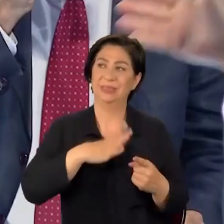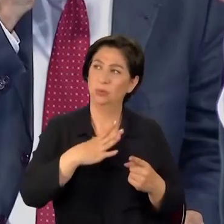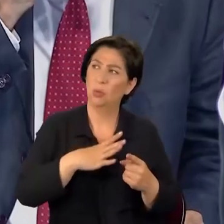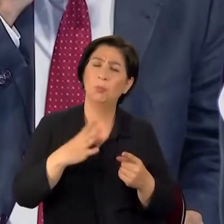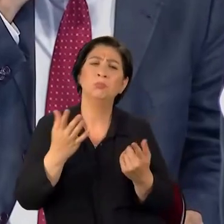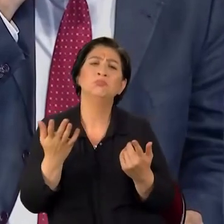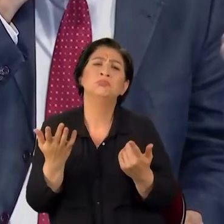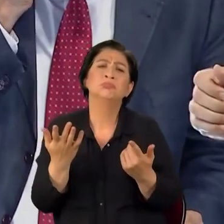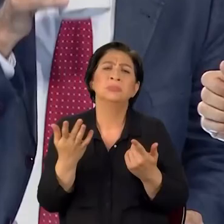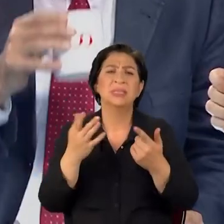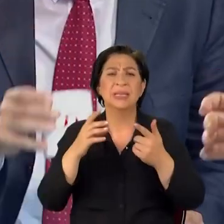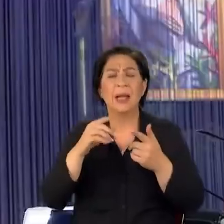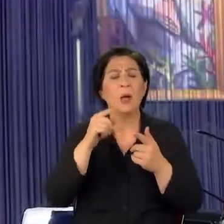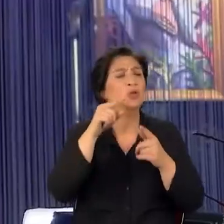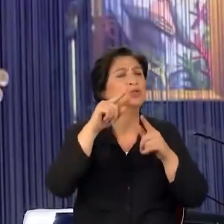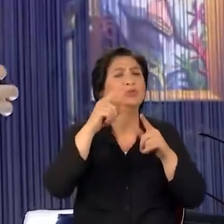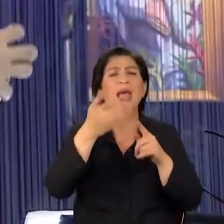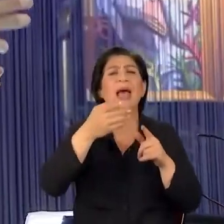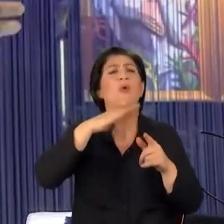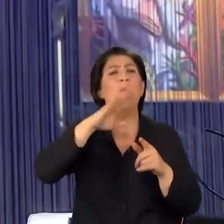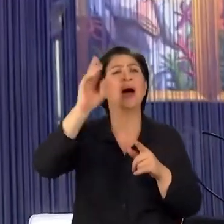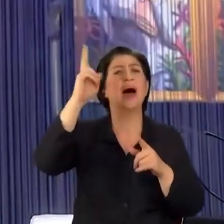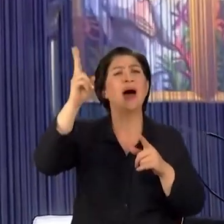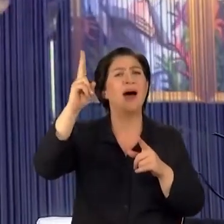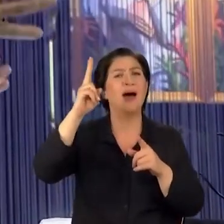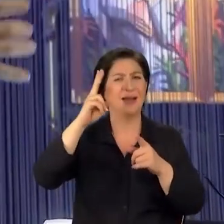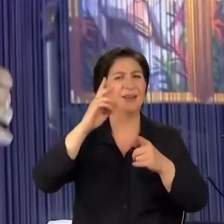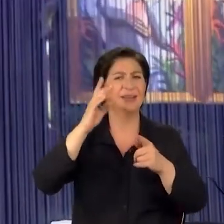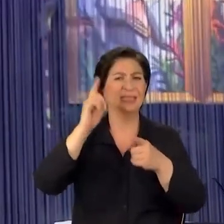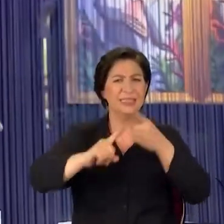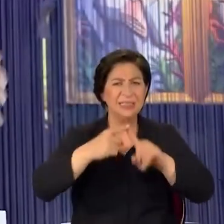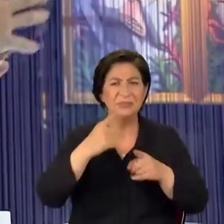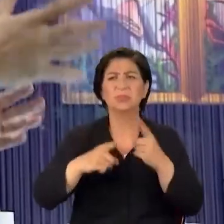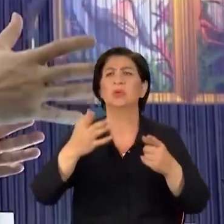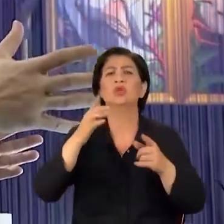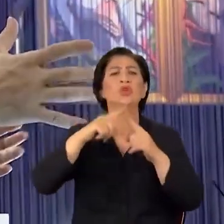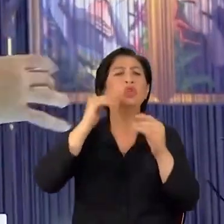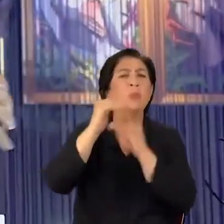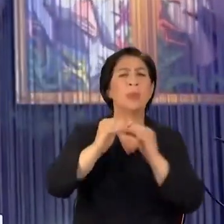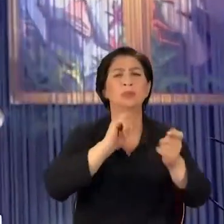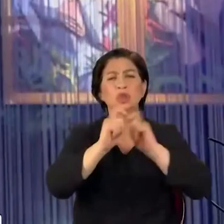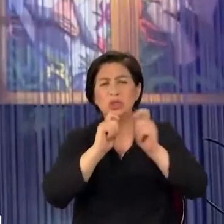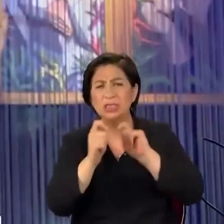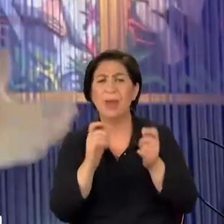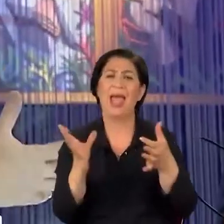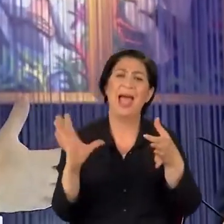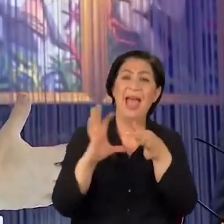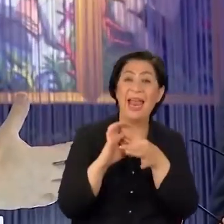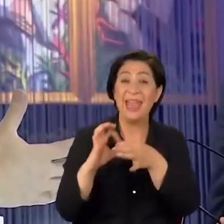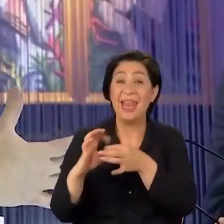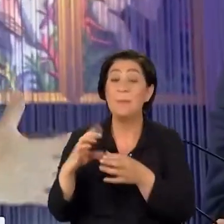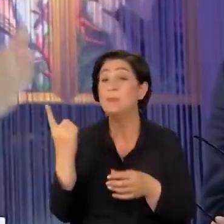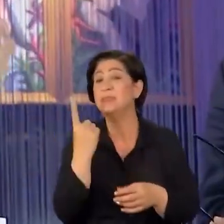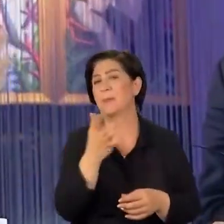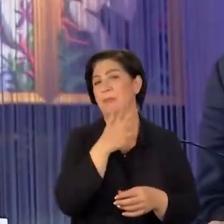Locke'la, Jean-Jacques Rousseau'yla sosyal, kontrasosyal ya da toplumsal sözleşmeyle ilgili bir şeyler de